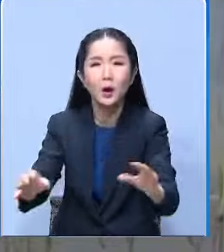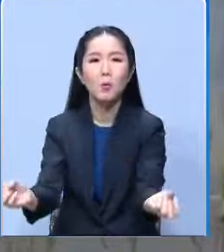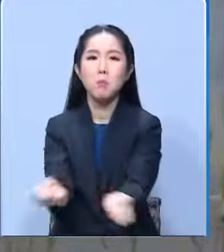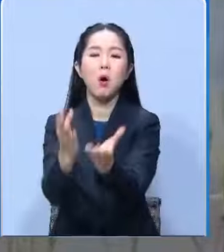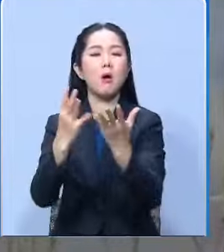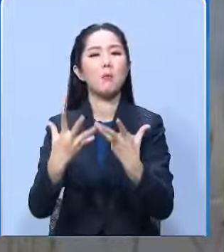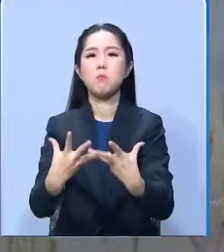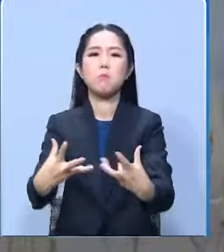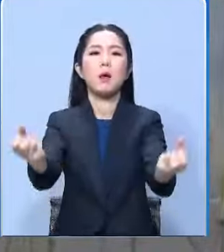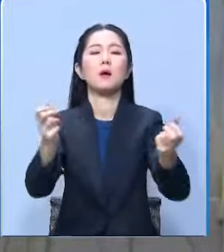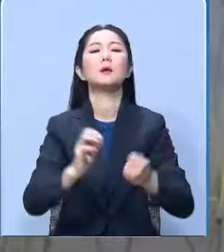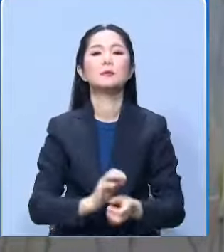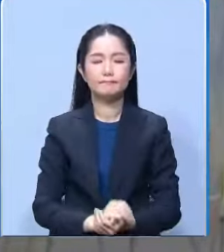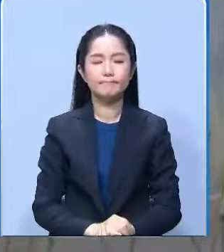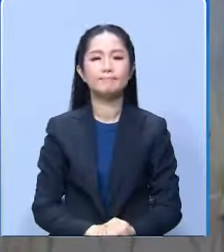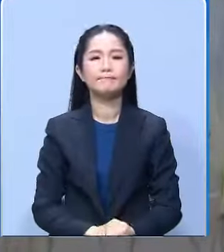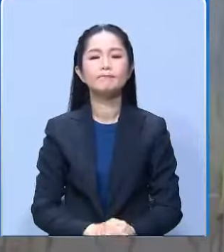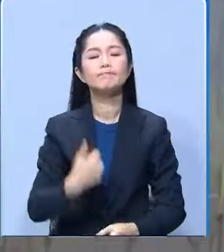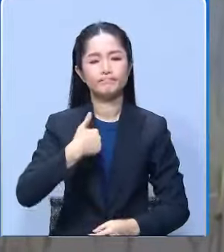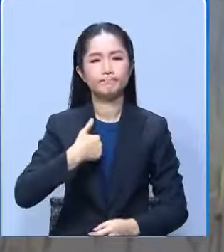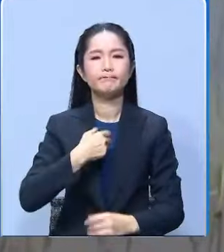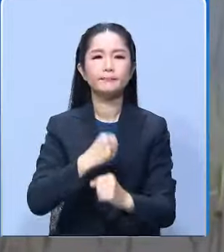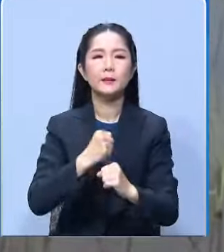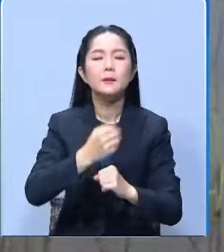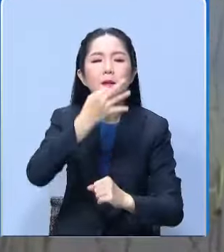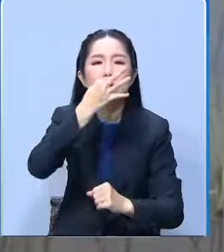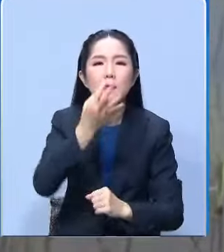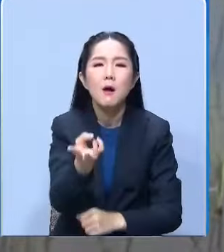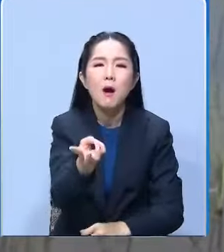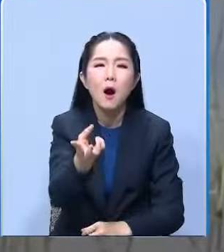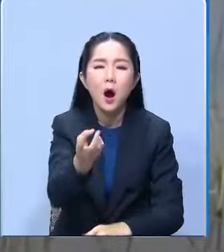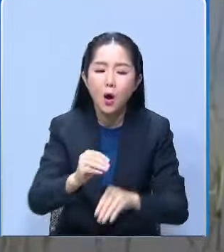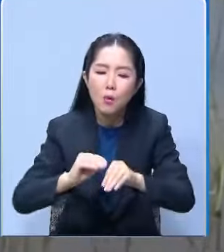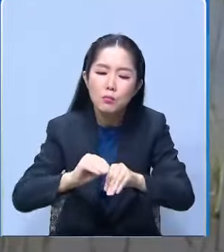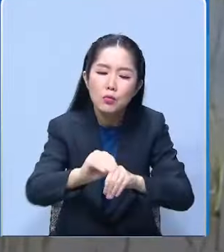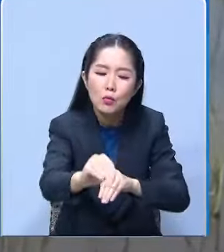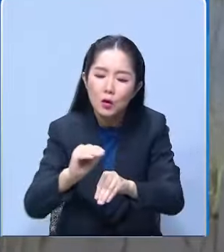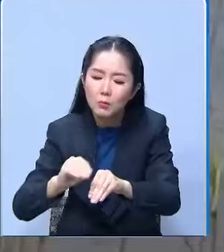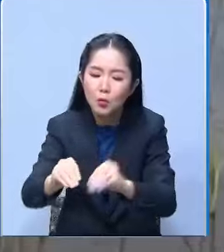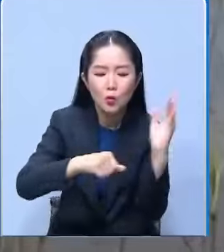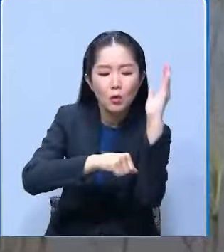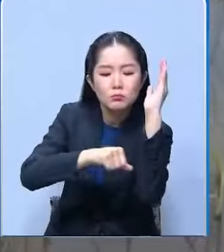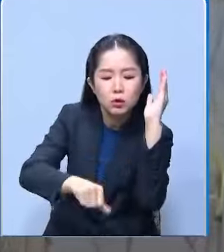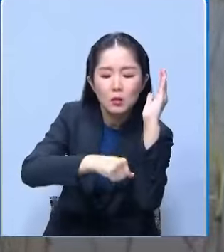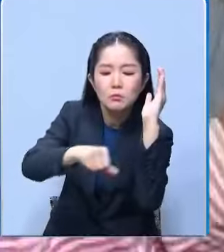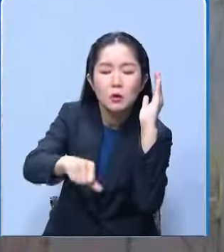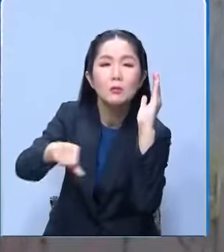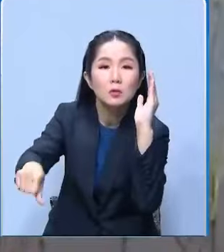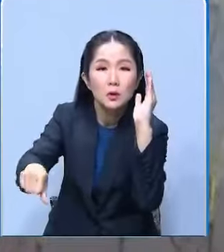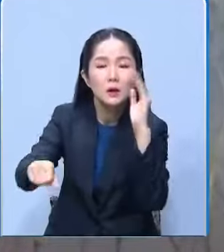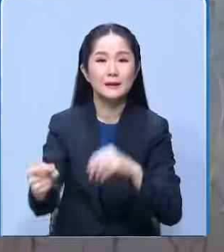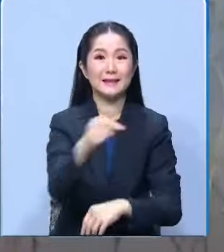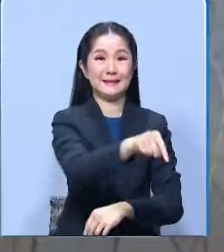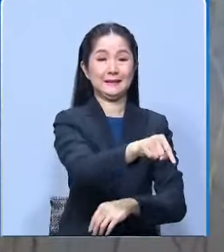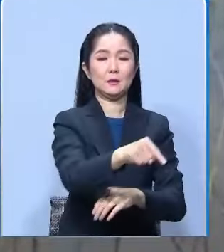ข้างๆการแปลงถัดไปเค้าเล่าให้ฟังว่าเค้าเห็นอ่าอ่าสวนสวนอ้อย